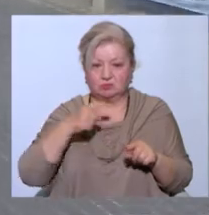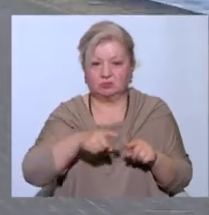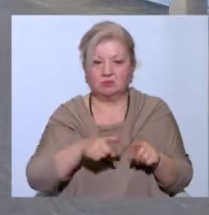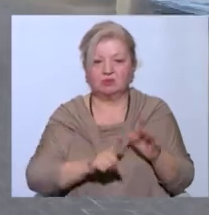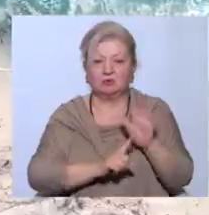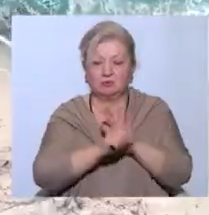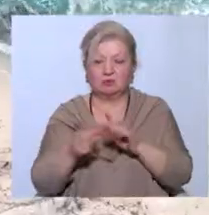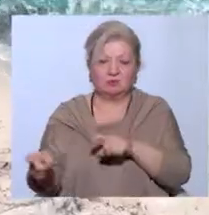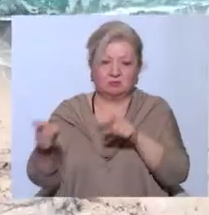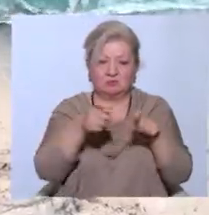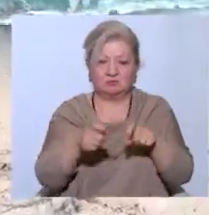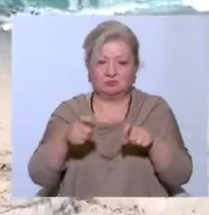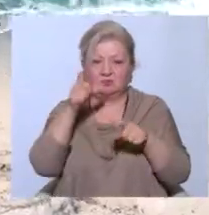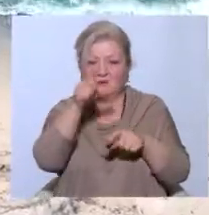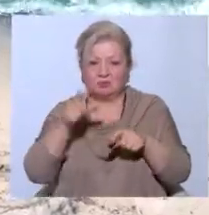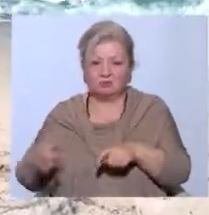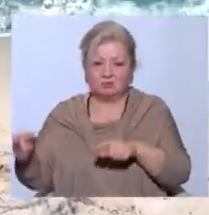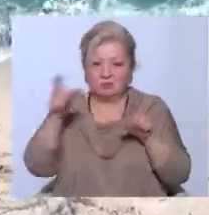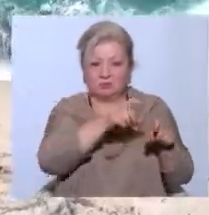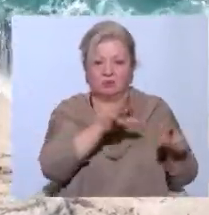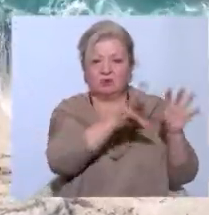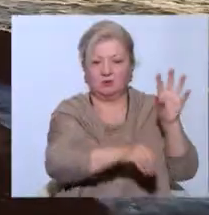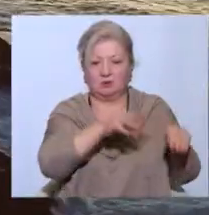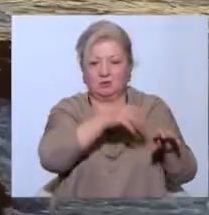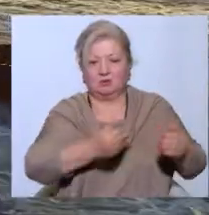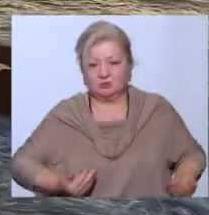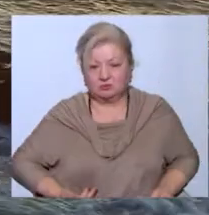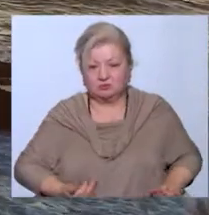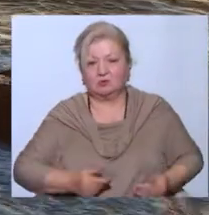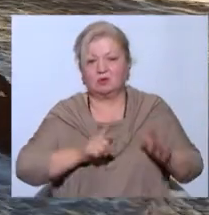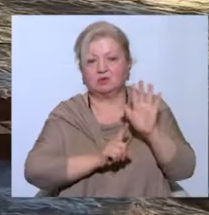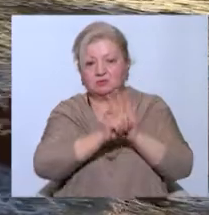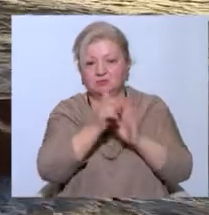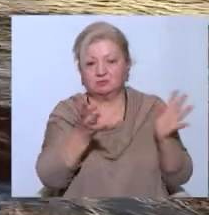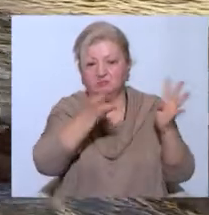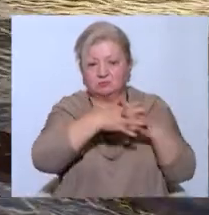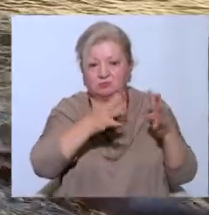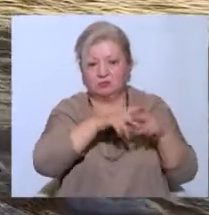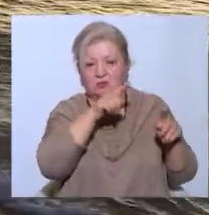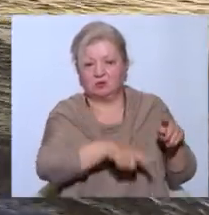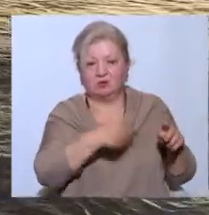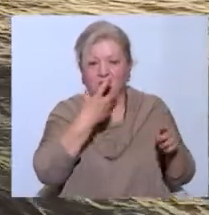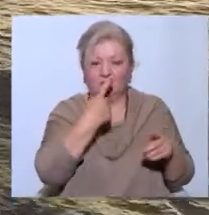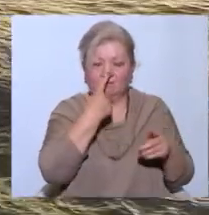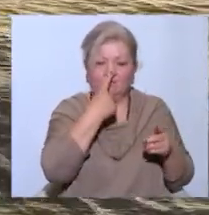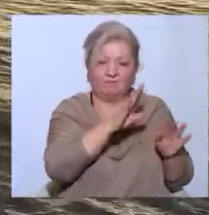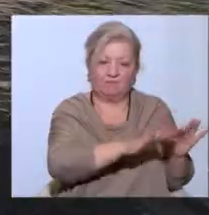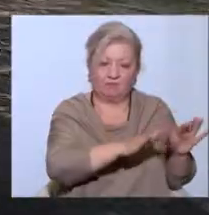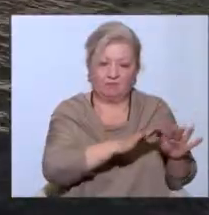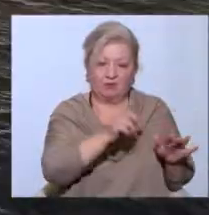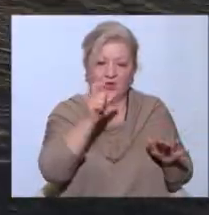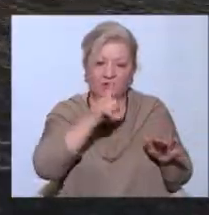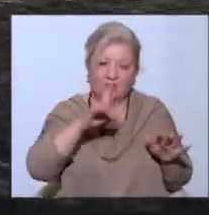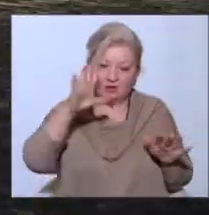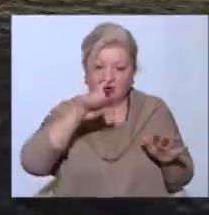ვთქვათ, გადმოყვანა, გადმოსვლა, დასახლება და იწყება შერწყმა ადგილობრივი და შესაბამისად ევროპელი